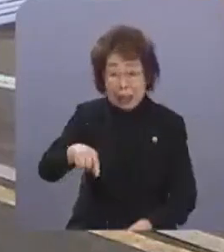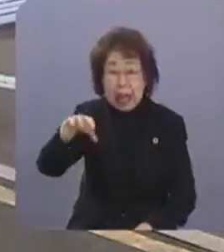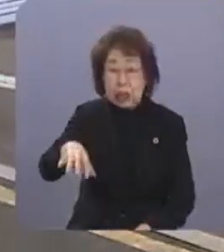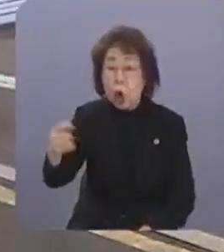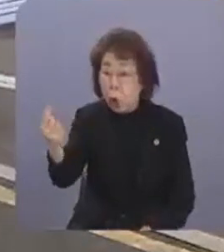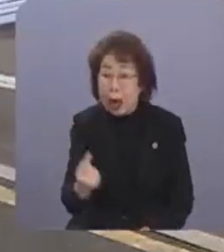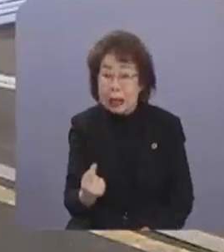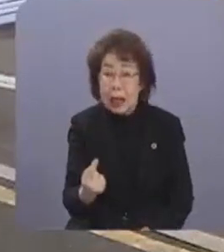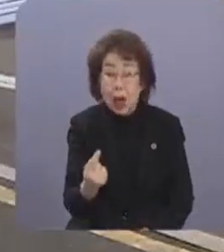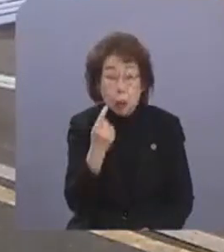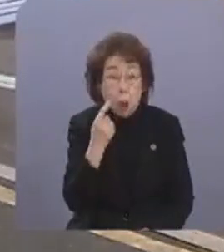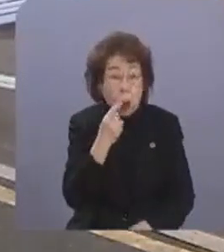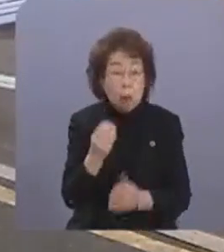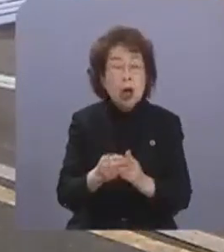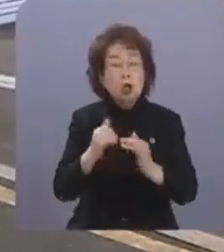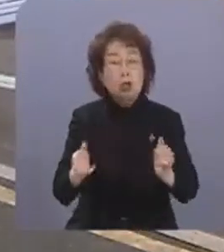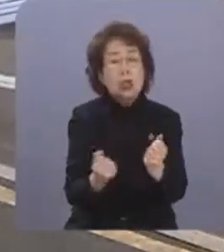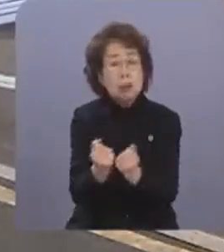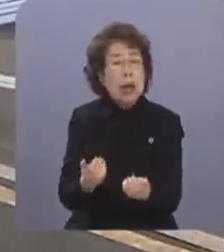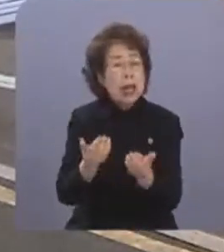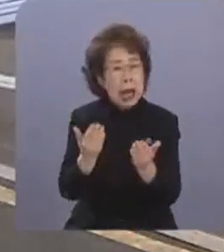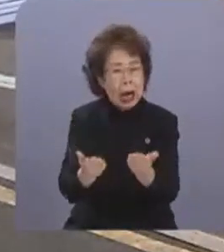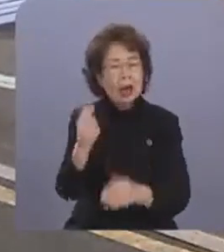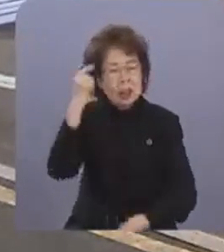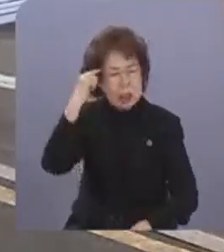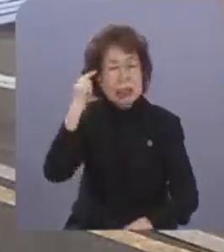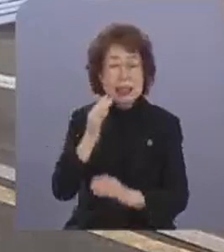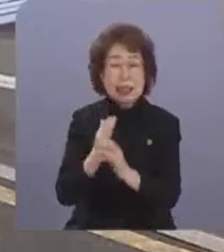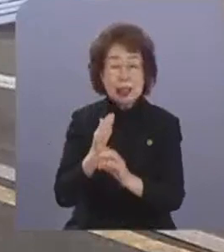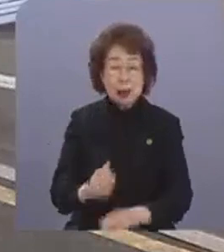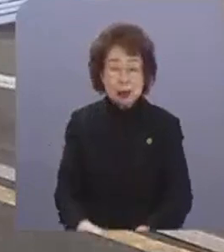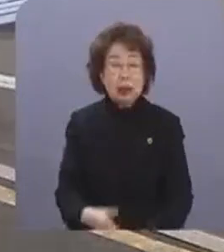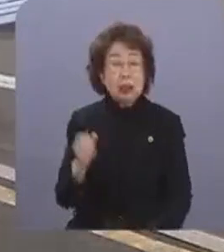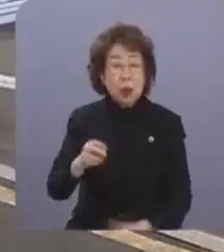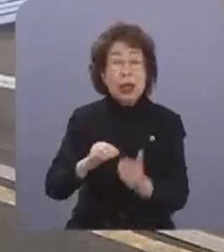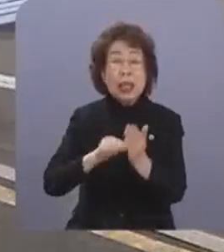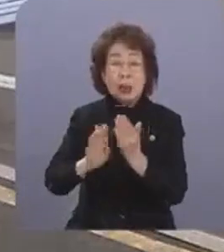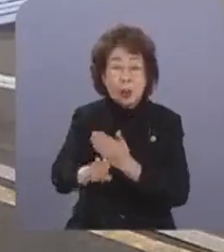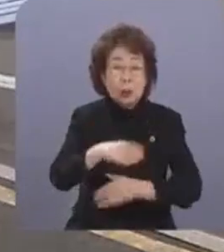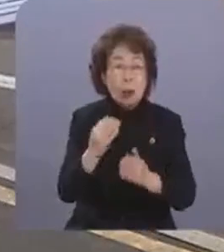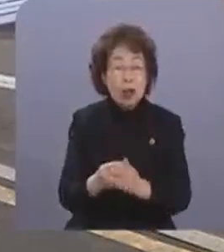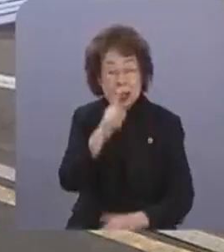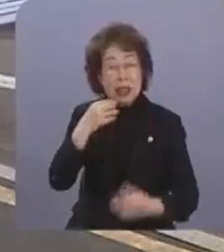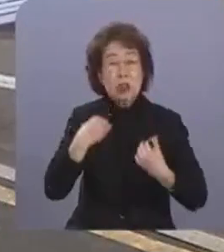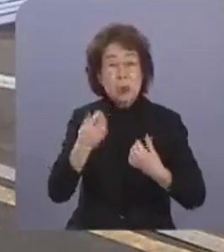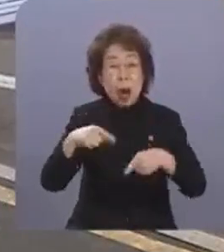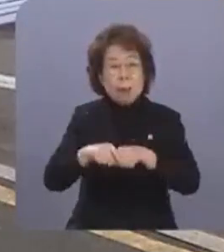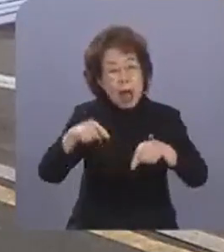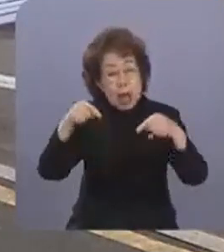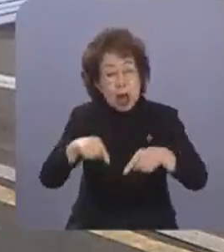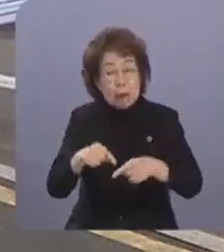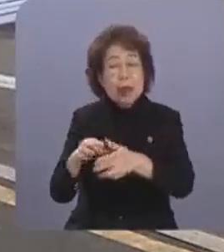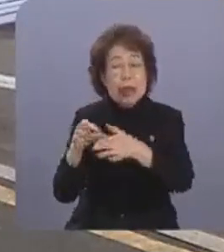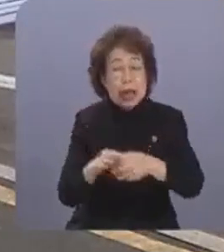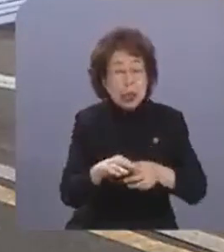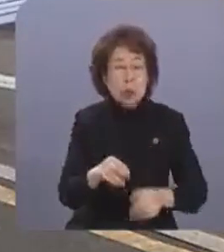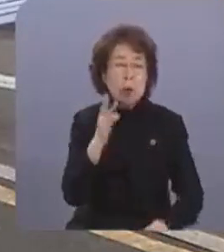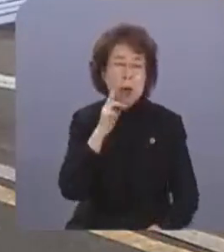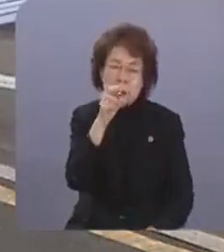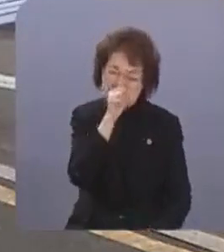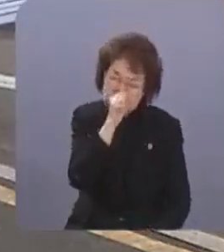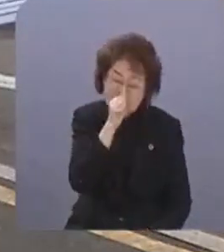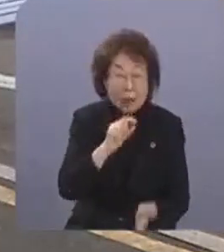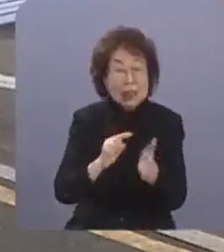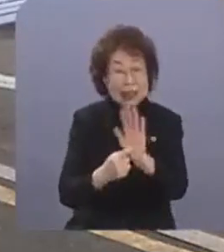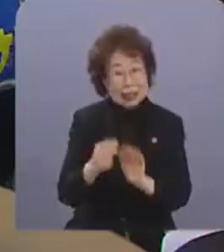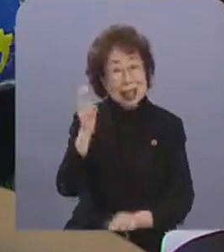그린시티를 찾아서 주민 설명회를 열도록 하겠습니다. 그런 이후에 국토교통부랑 협의를 이어나간다면 좋은 성과를 낼 수